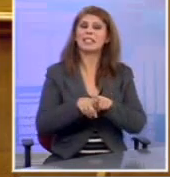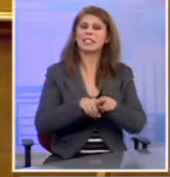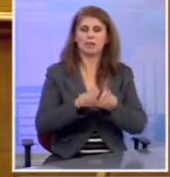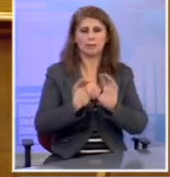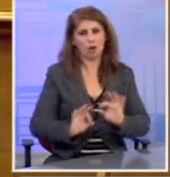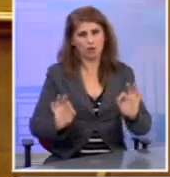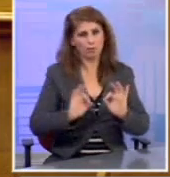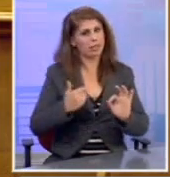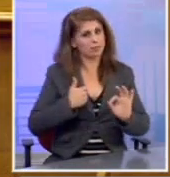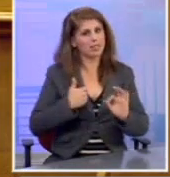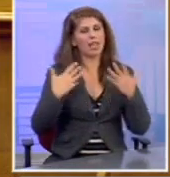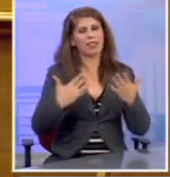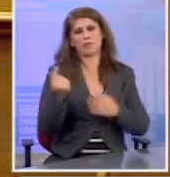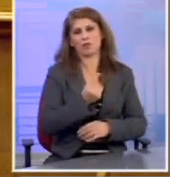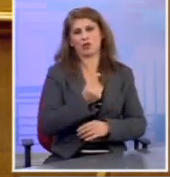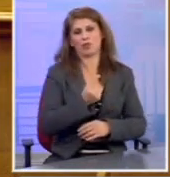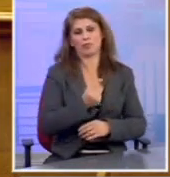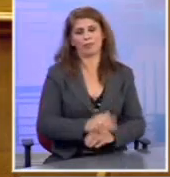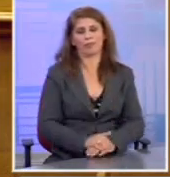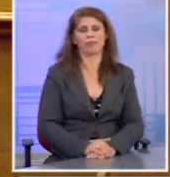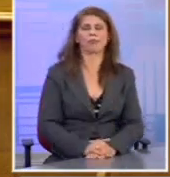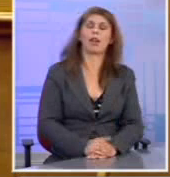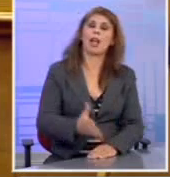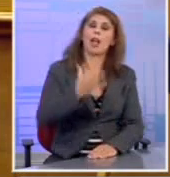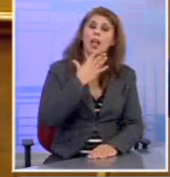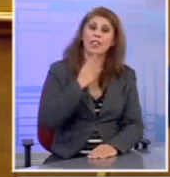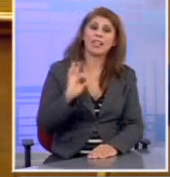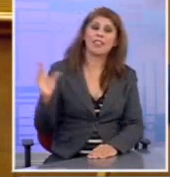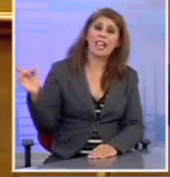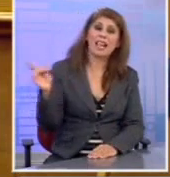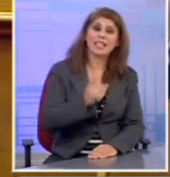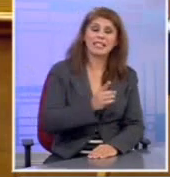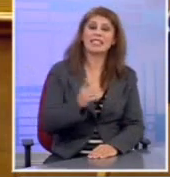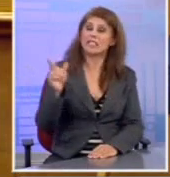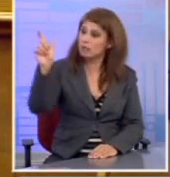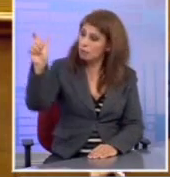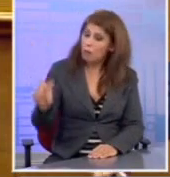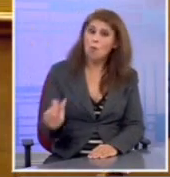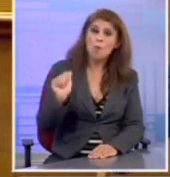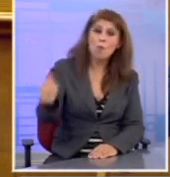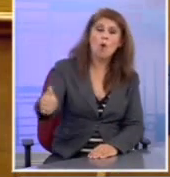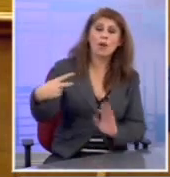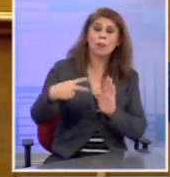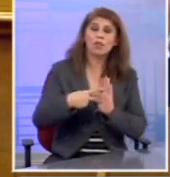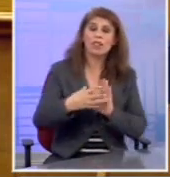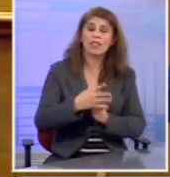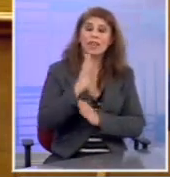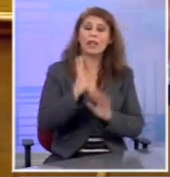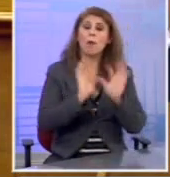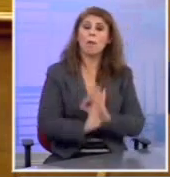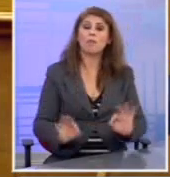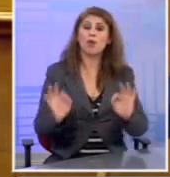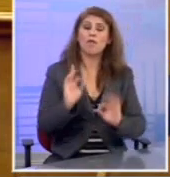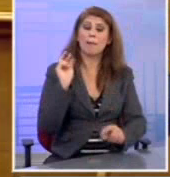δηλαδή, δίνουμε 10,5. Δηλαδή εσείς οι ίδιοι από το 2014 προβλέπατε